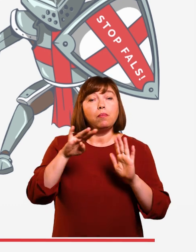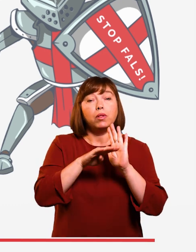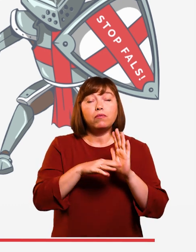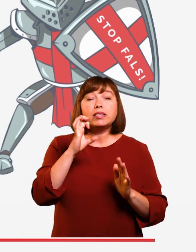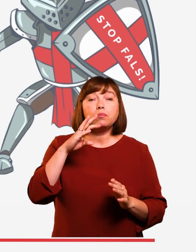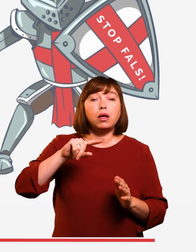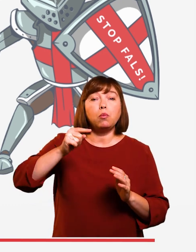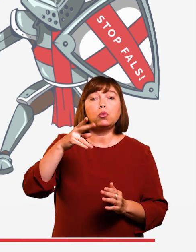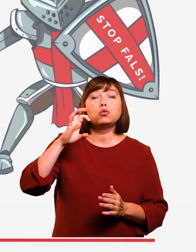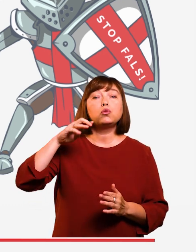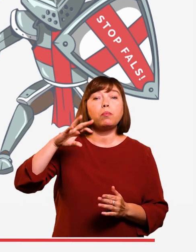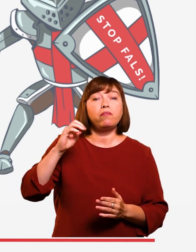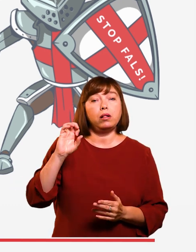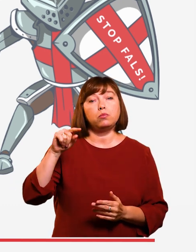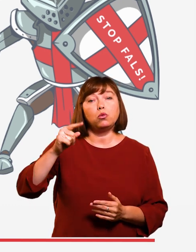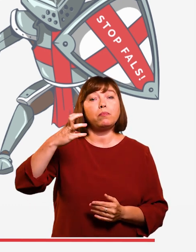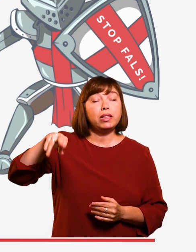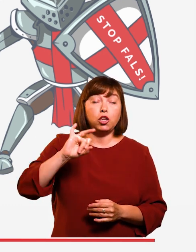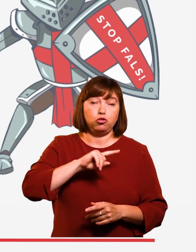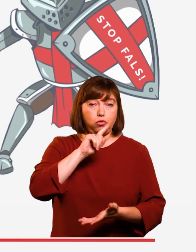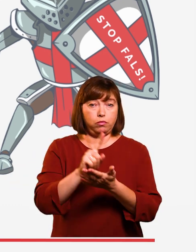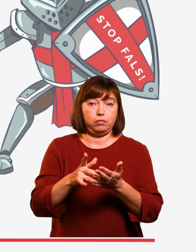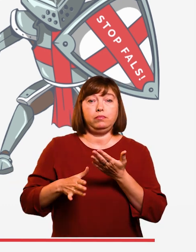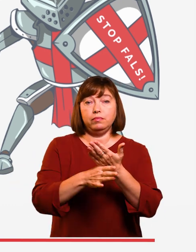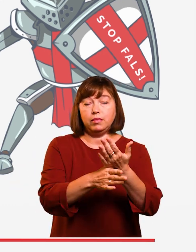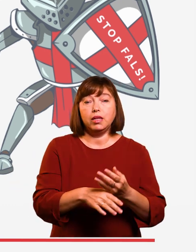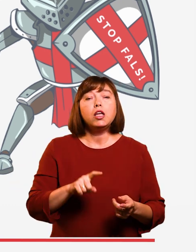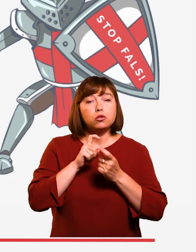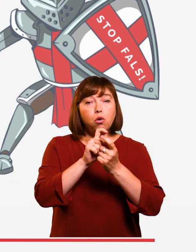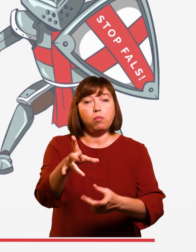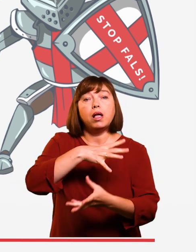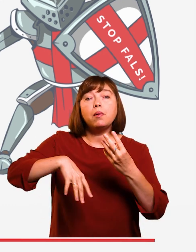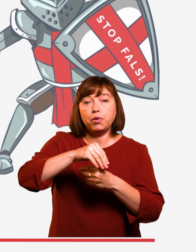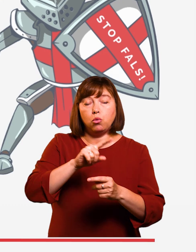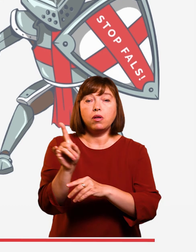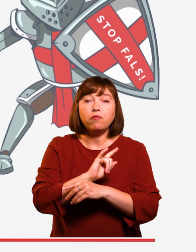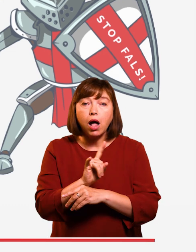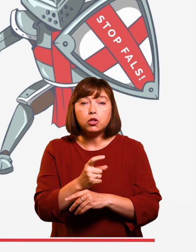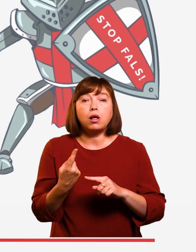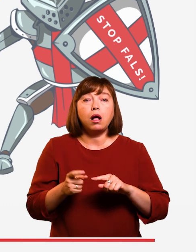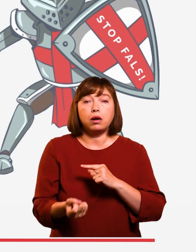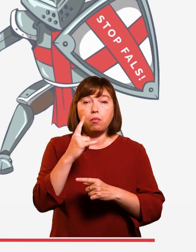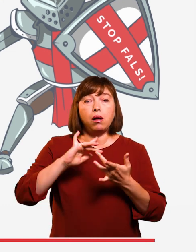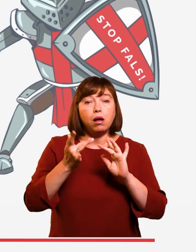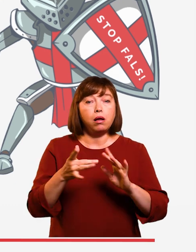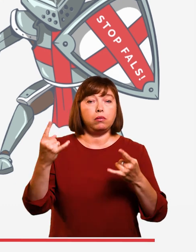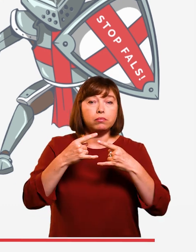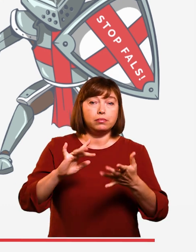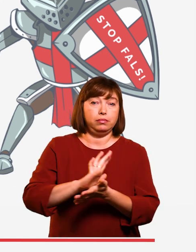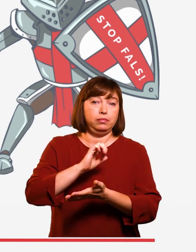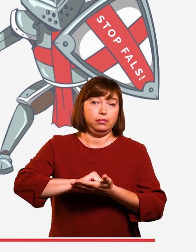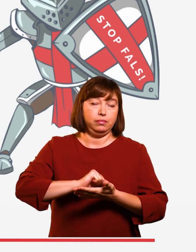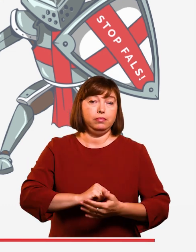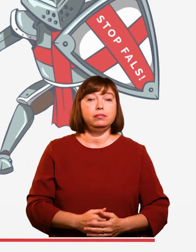platforma semnale.stopfals.md și noi îl vom dezminți. Să combatem împreună falsurile apărute în spațiul public.